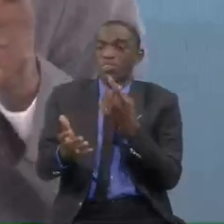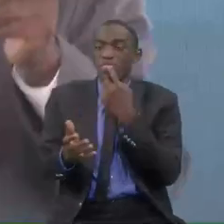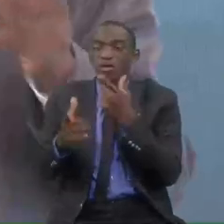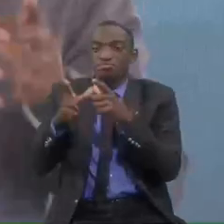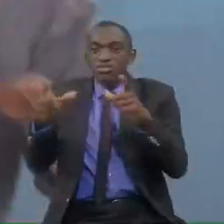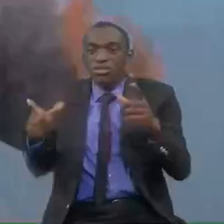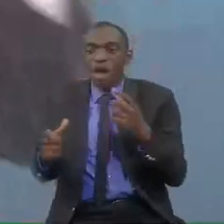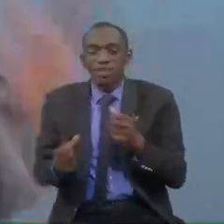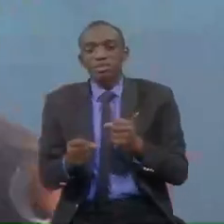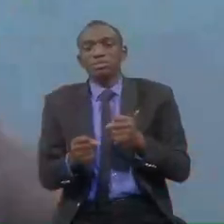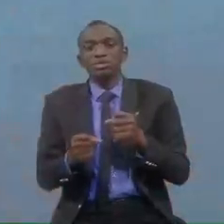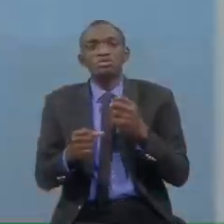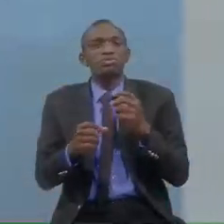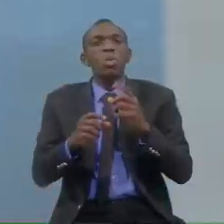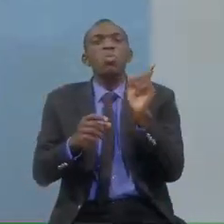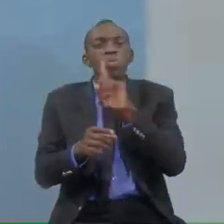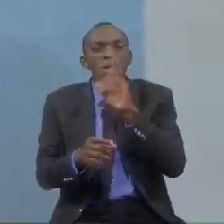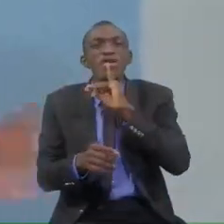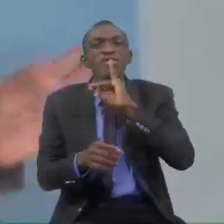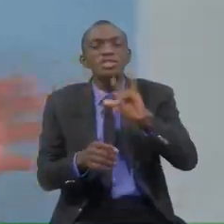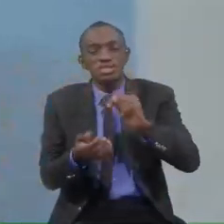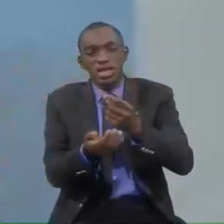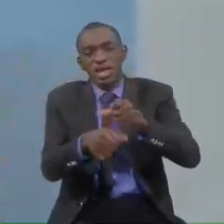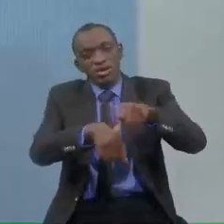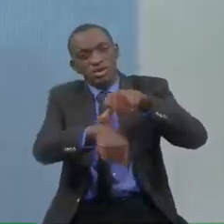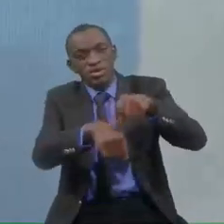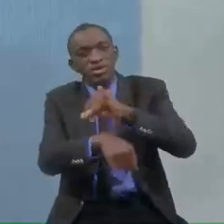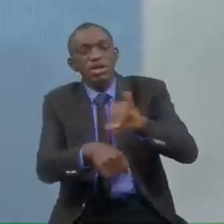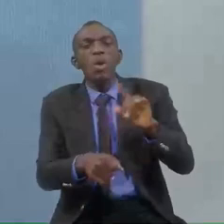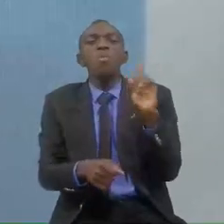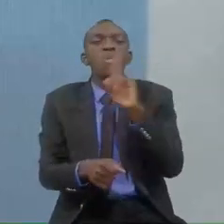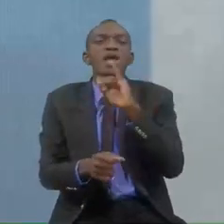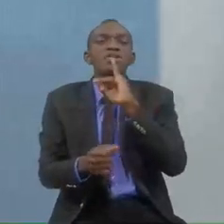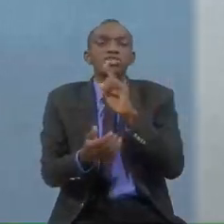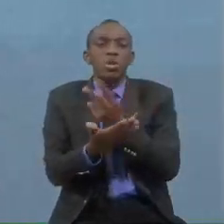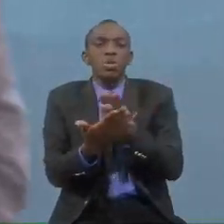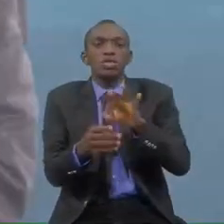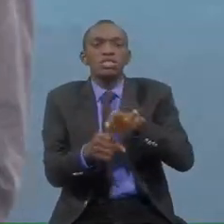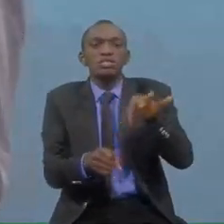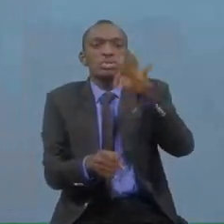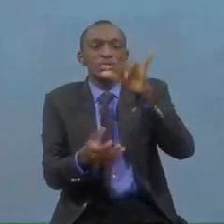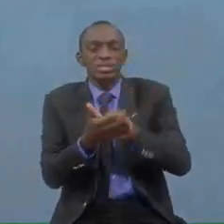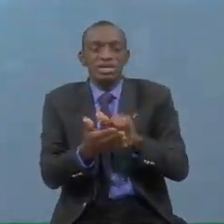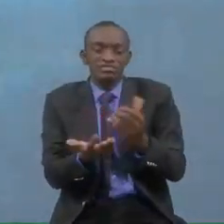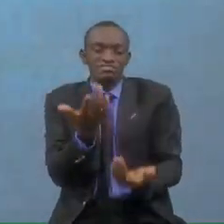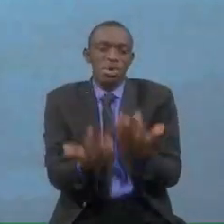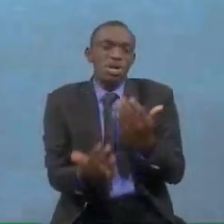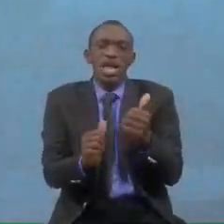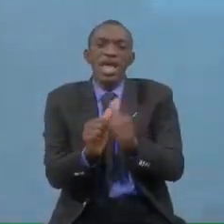l'onction? Où est l'Esprit qui brûle toute paille de notre